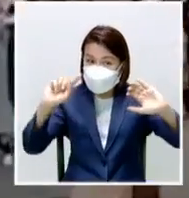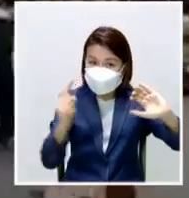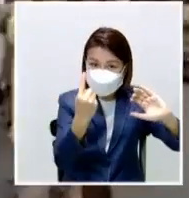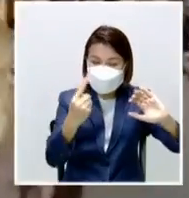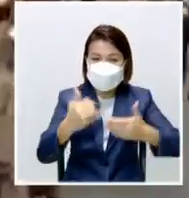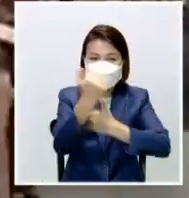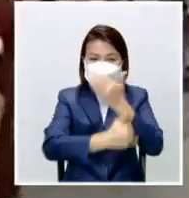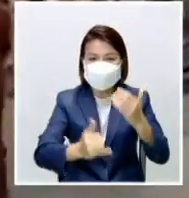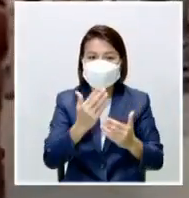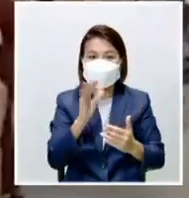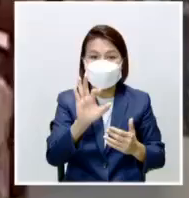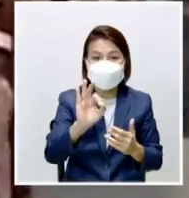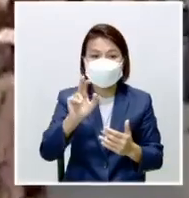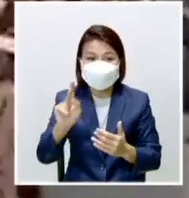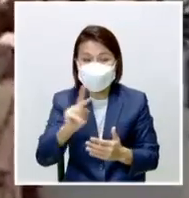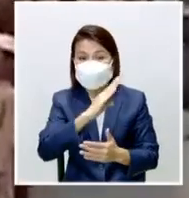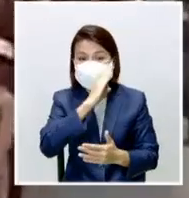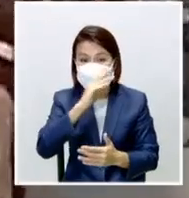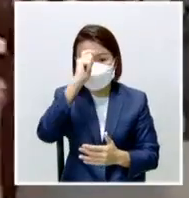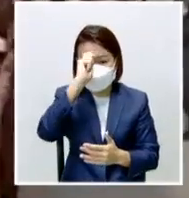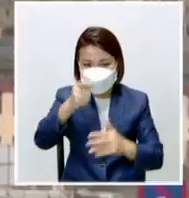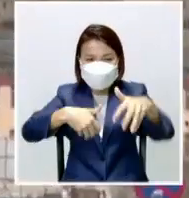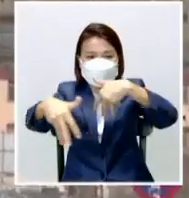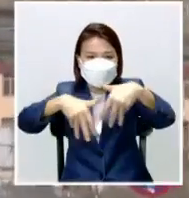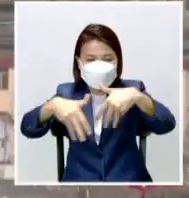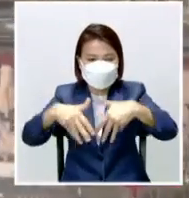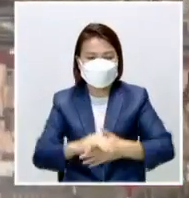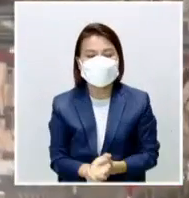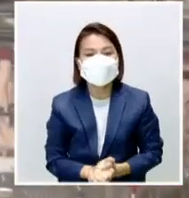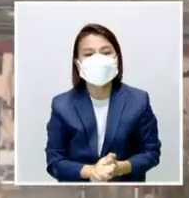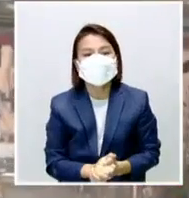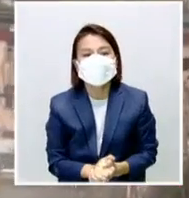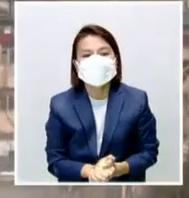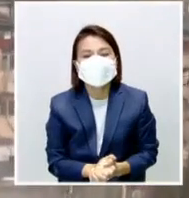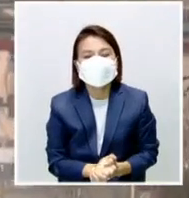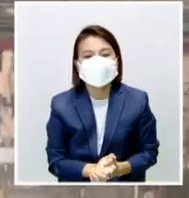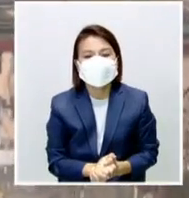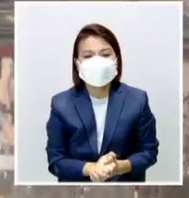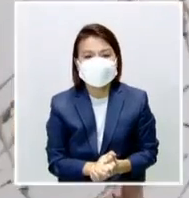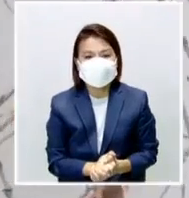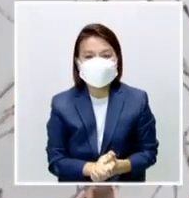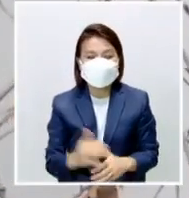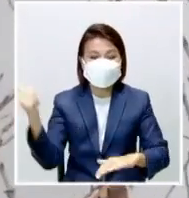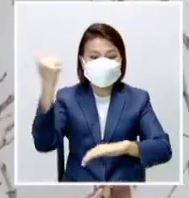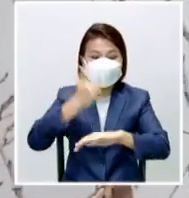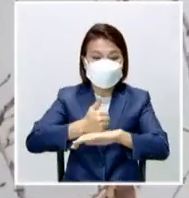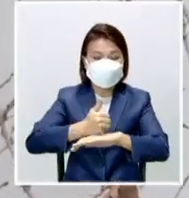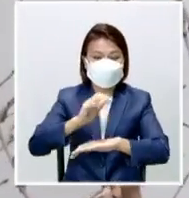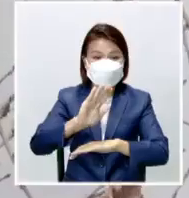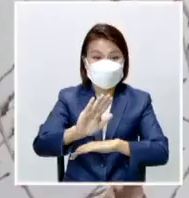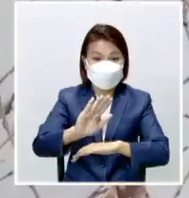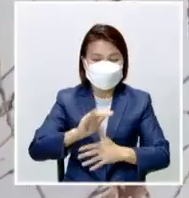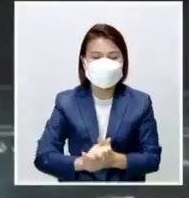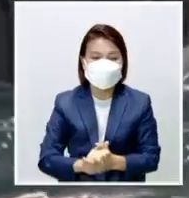ถานหากเคารพสิทธิขั้นพื้นฐานของประชาชนพลเอกนิคคาร์เทอร์เสนาธิการกลาโหมของสหราชอา